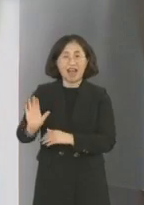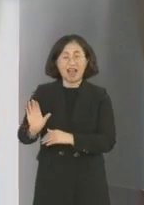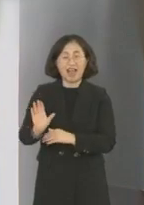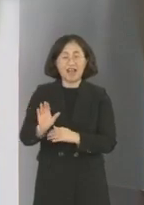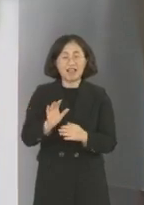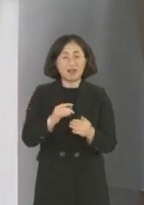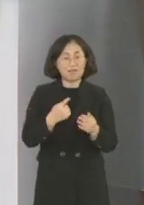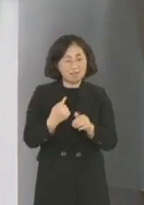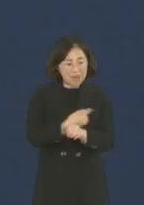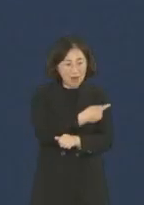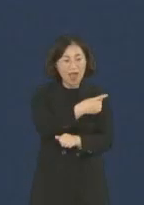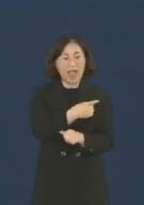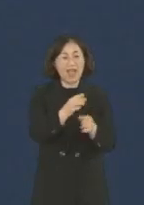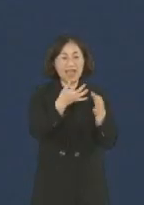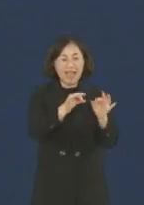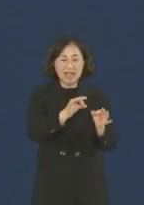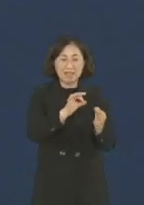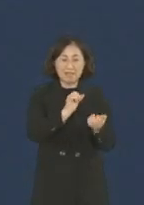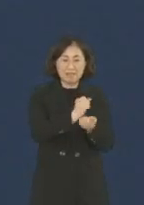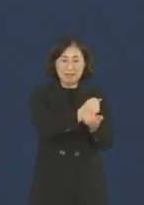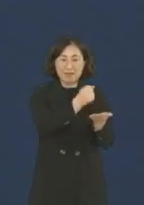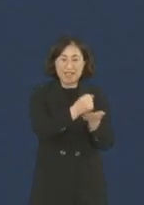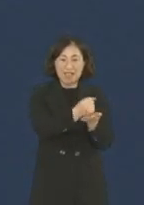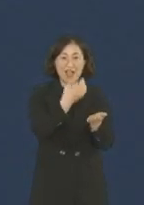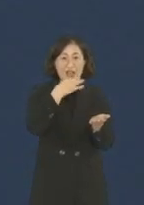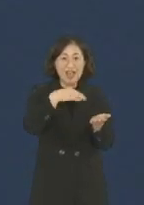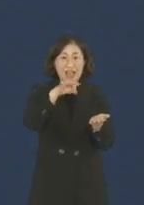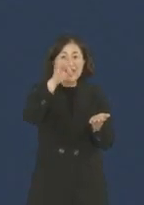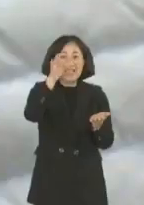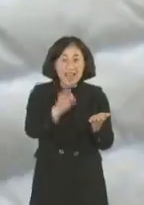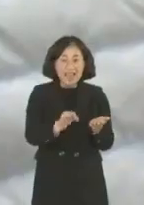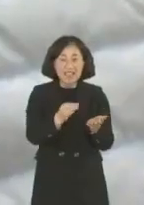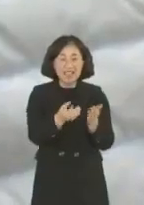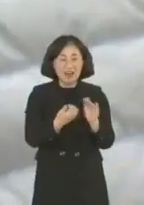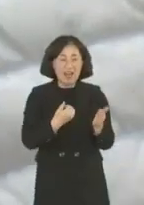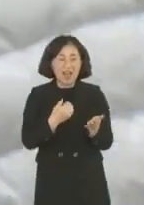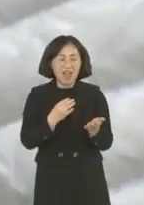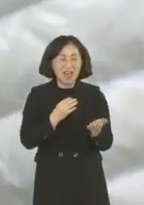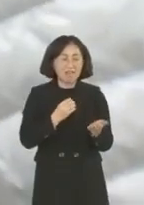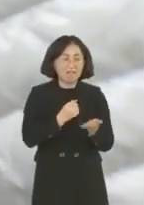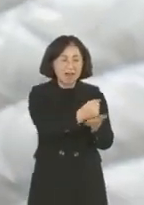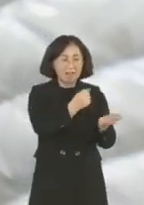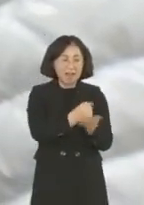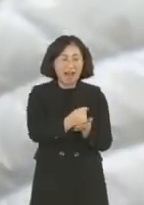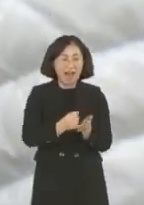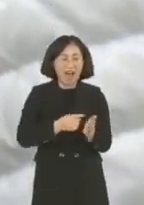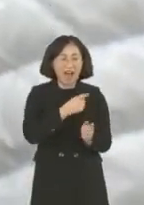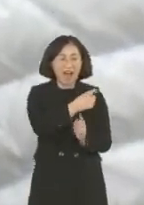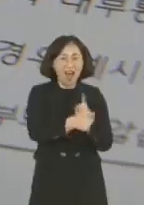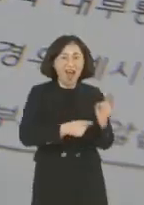상황에서 앞으로 예금금리가 더 떨어지기 전에 여윳돈을 조금이라도 높은